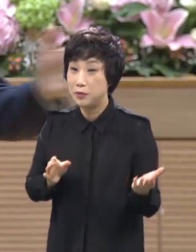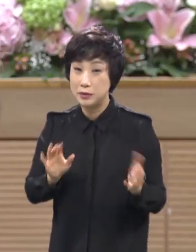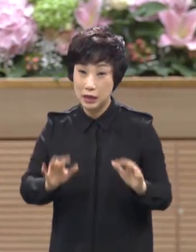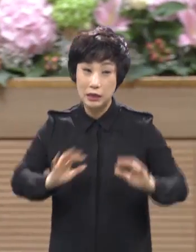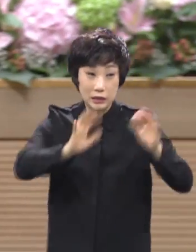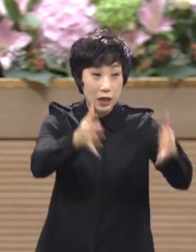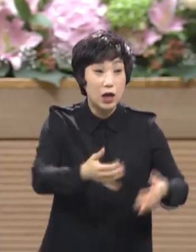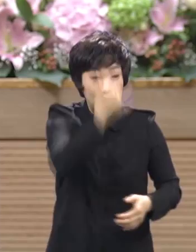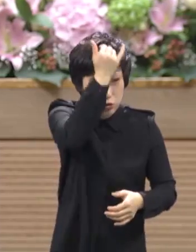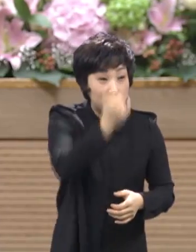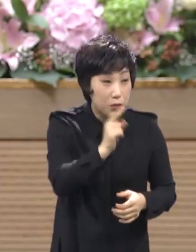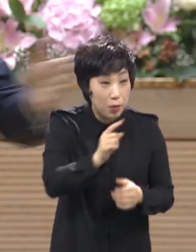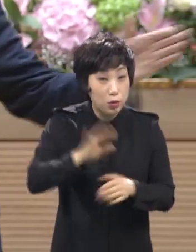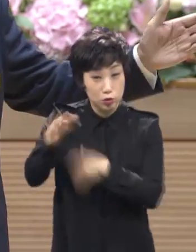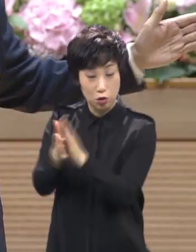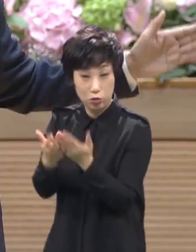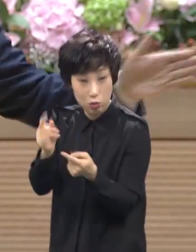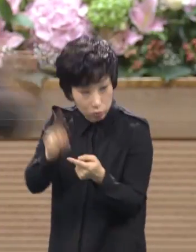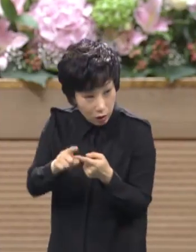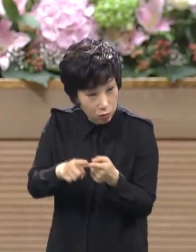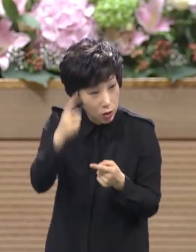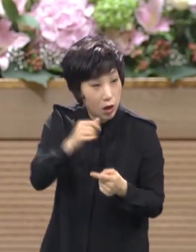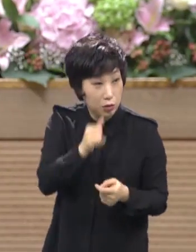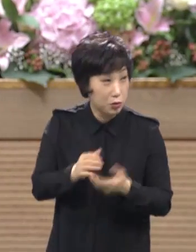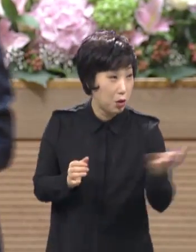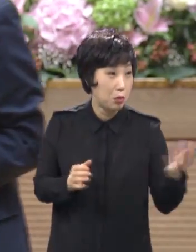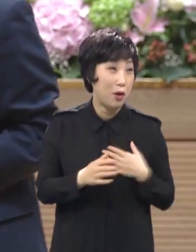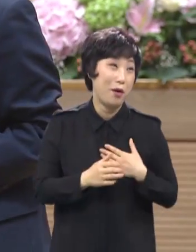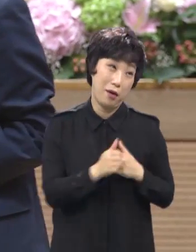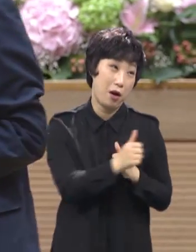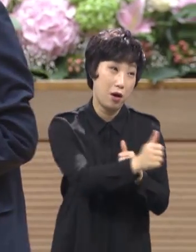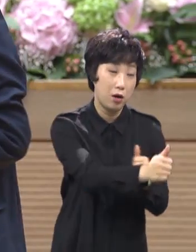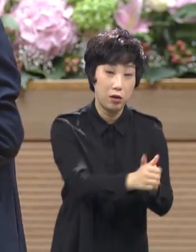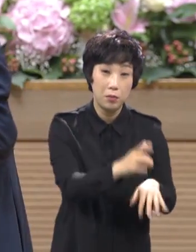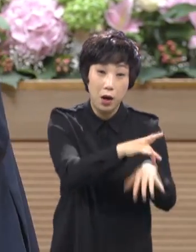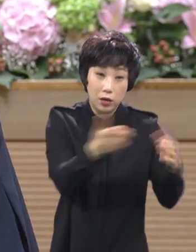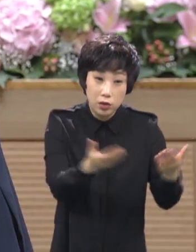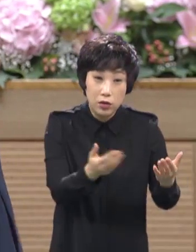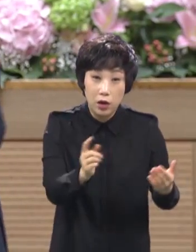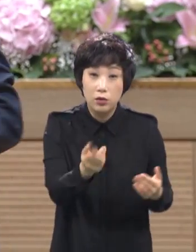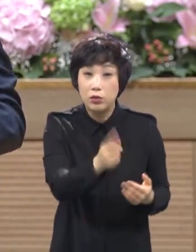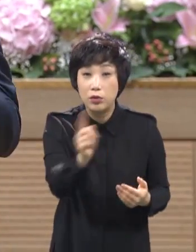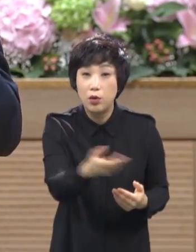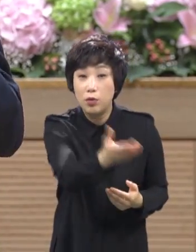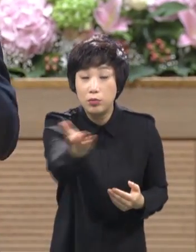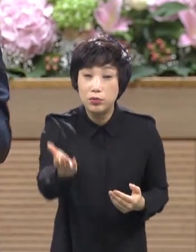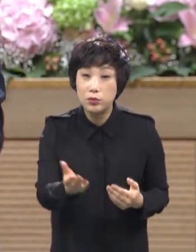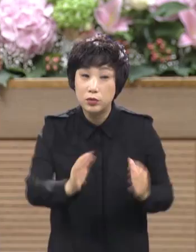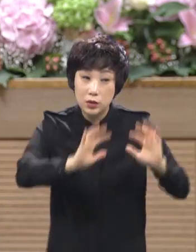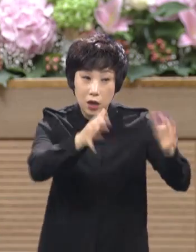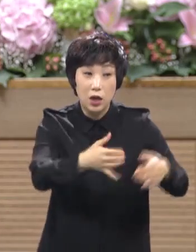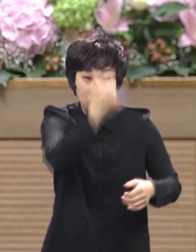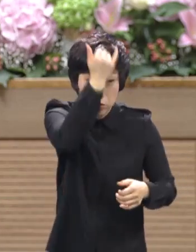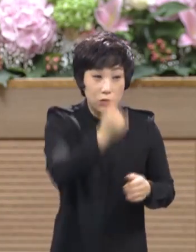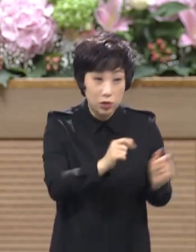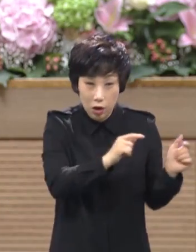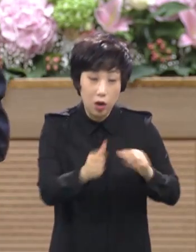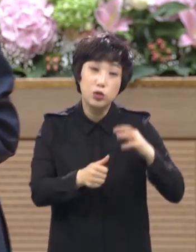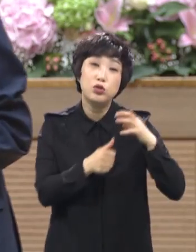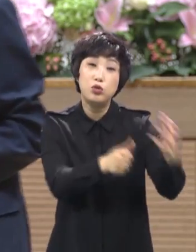세상의 윤리는 성경인 줄 알고 그냥 막 따라가서 마귀 역사는 끝없이 이 세상의 도덕